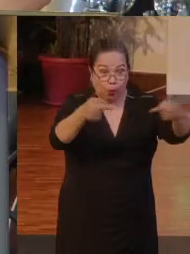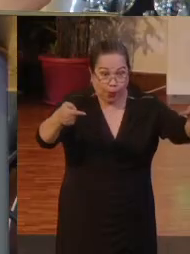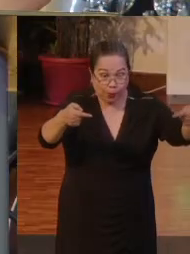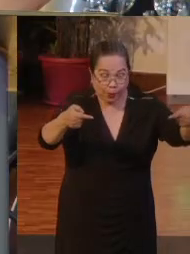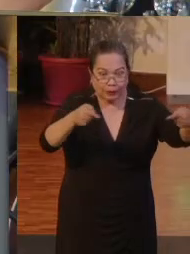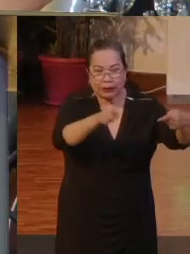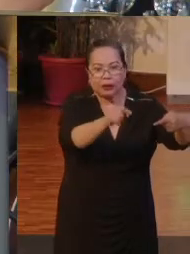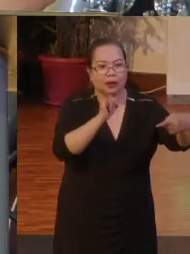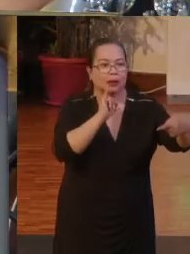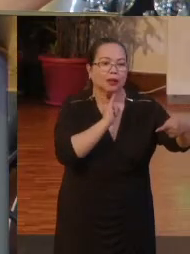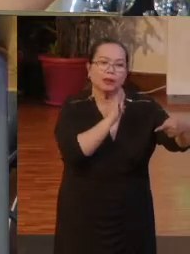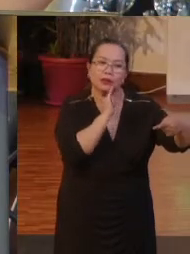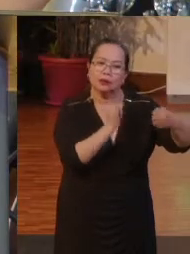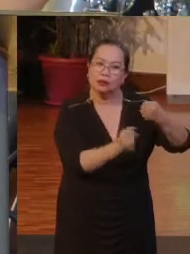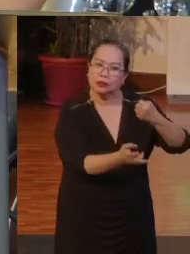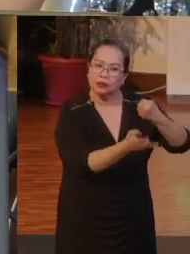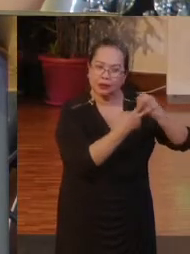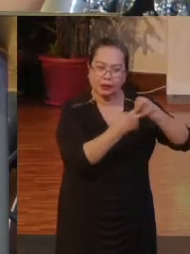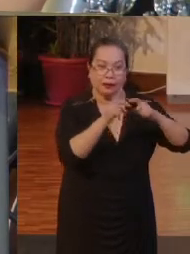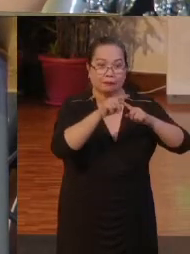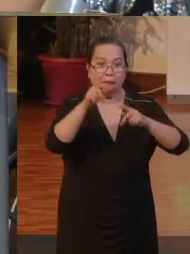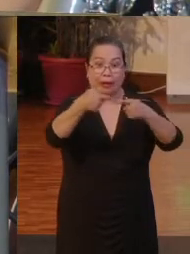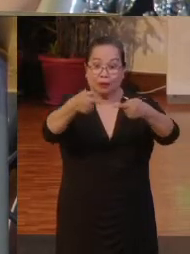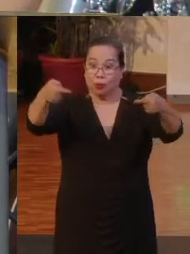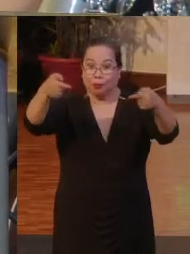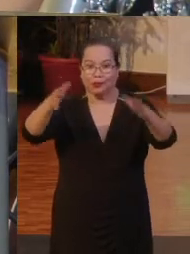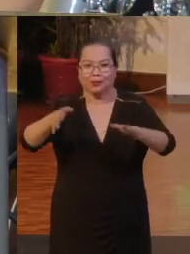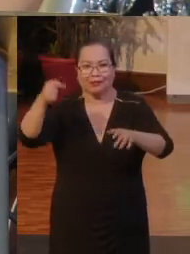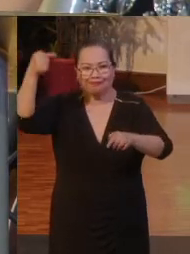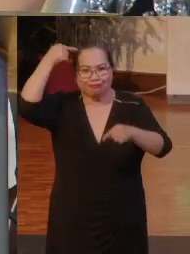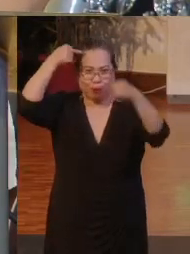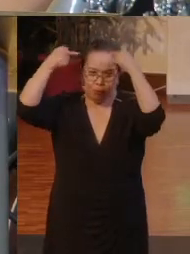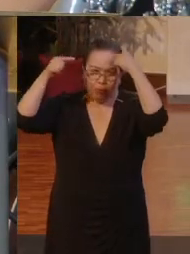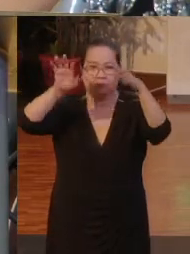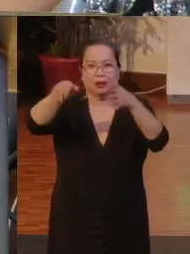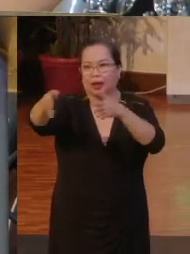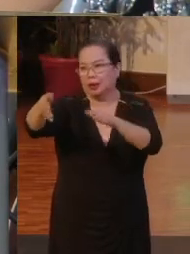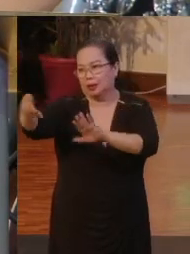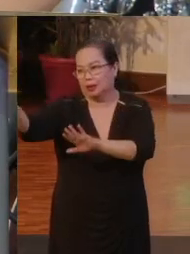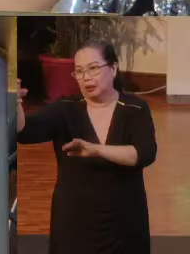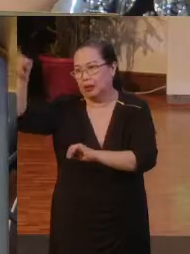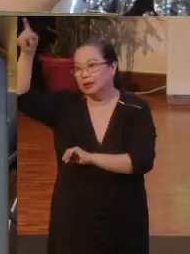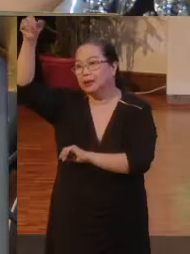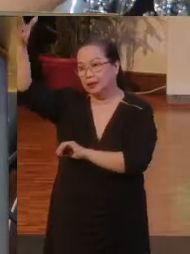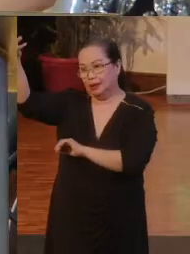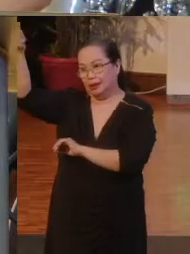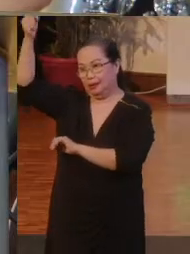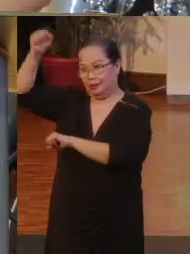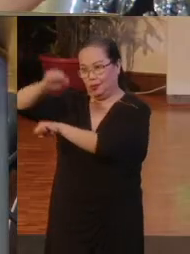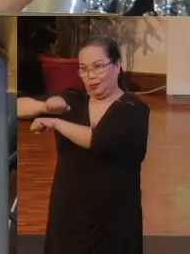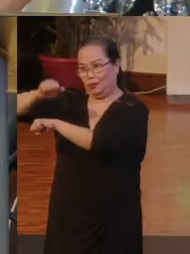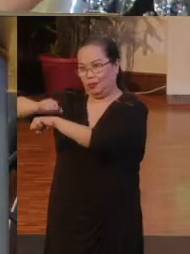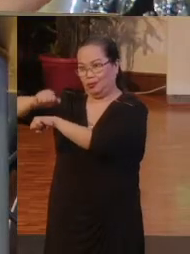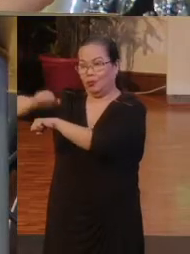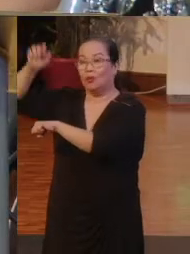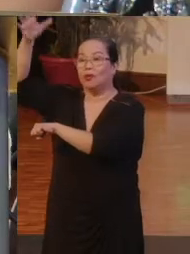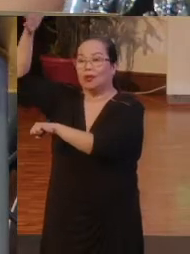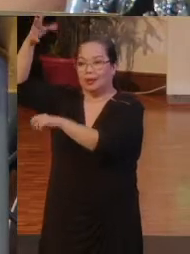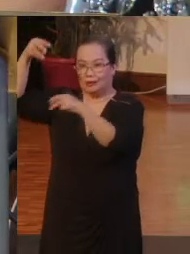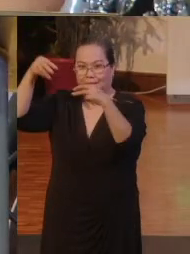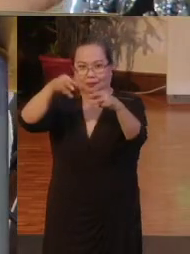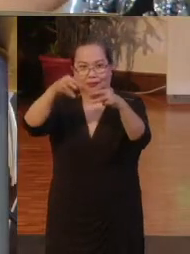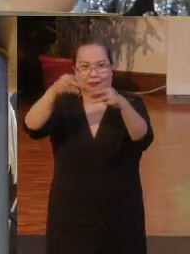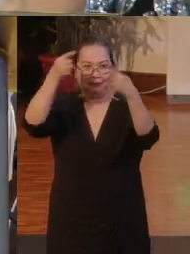Israel. Sapagkat ang Diyos ang siyang nakibaka para sa kanila. Tapat siya sa pagbibigay